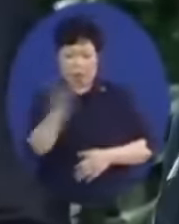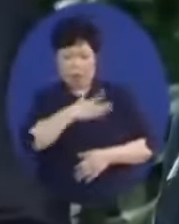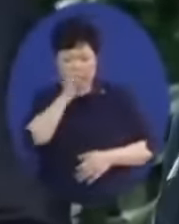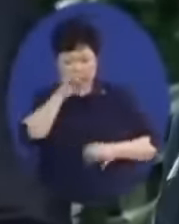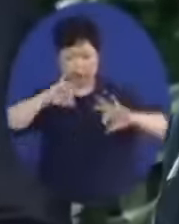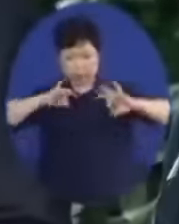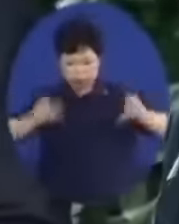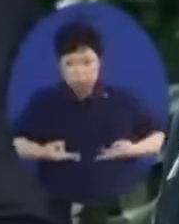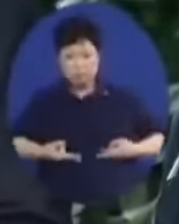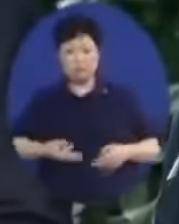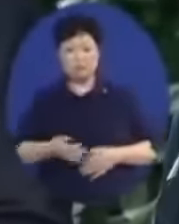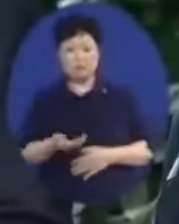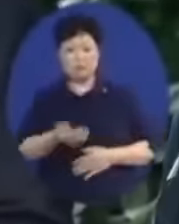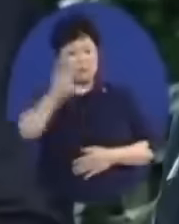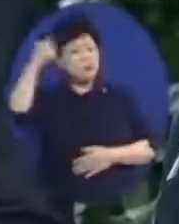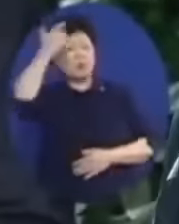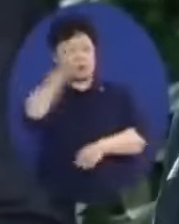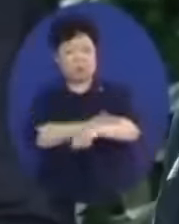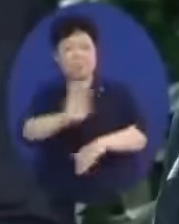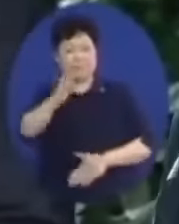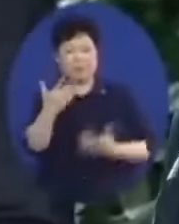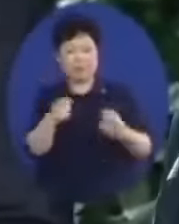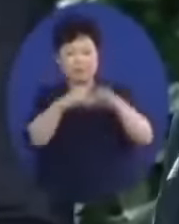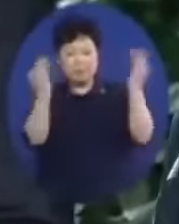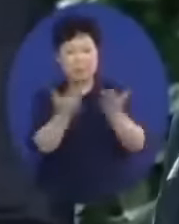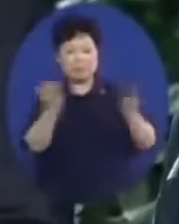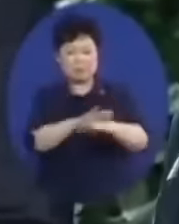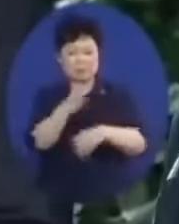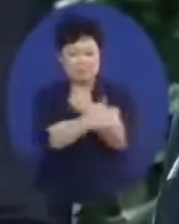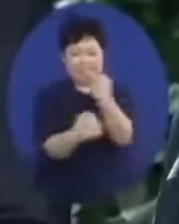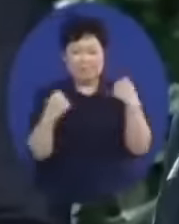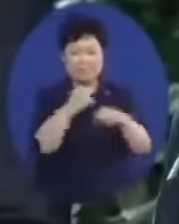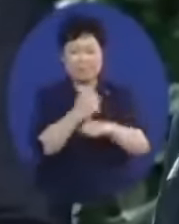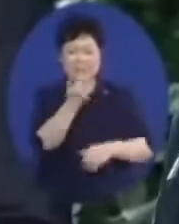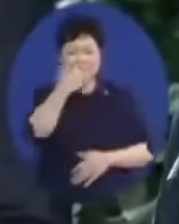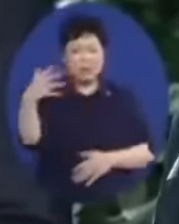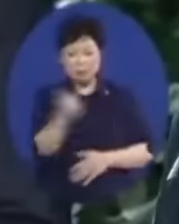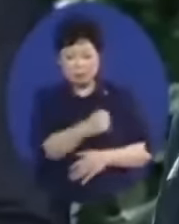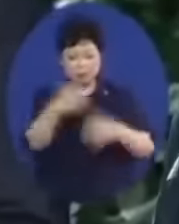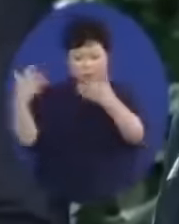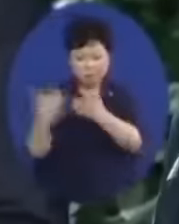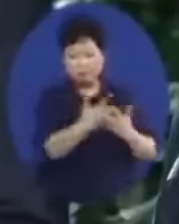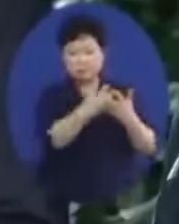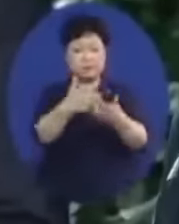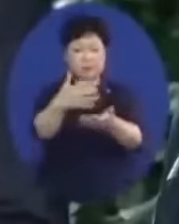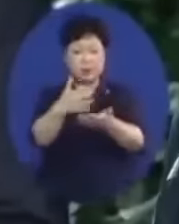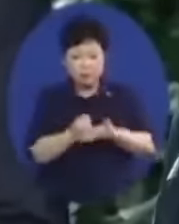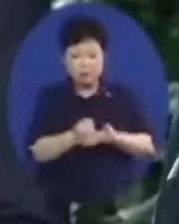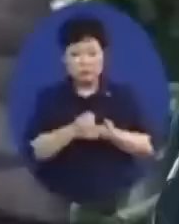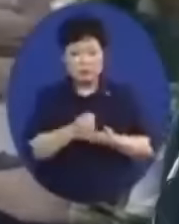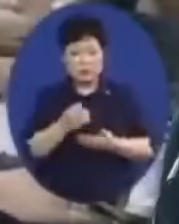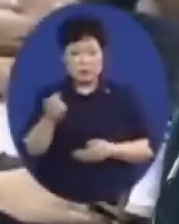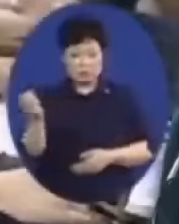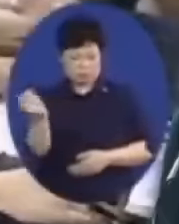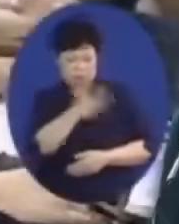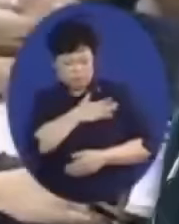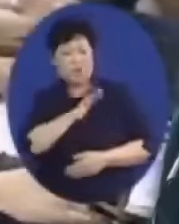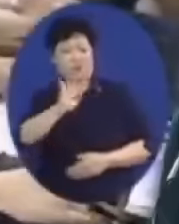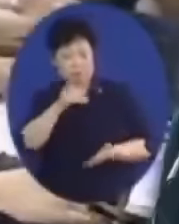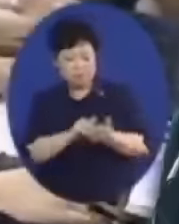되었습니다. 영혼이 잘됨같이 범사에 잘됨에 강건하고 생명을 얻되 풍성이 없는 거부가